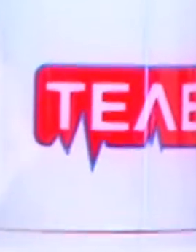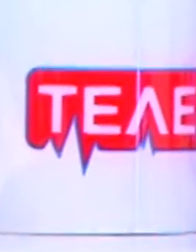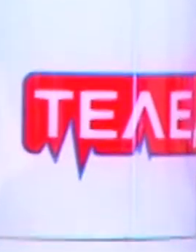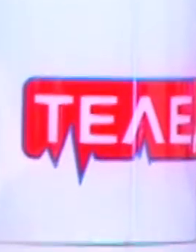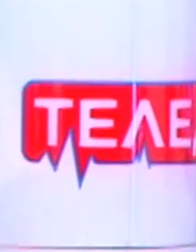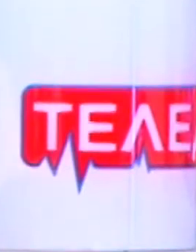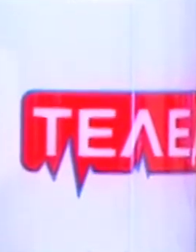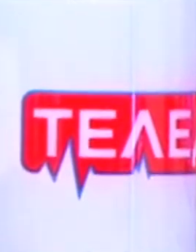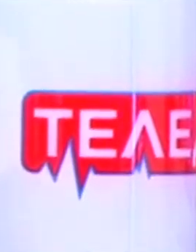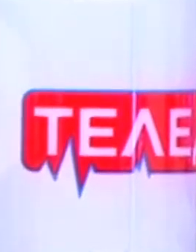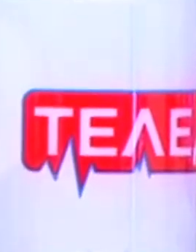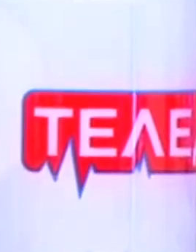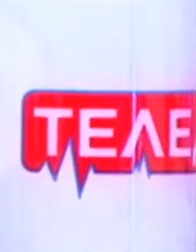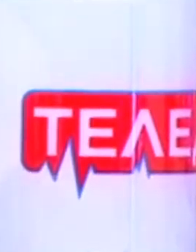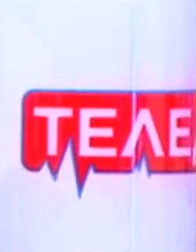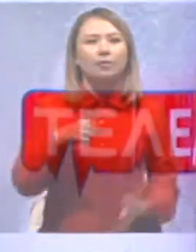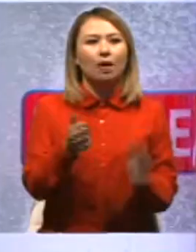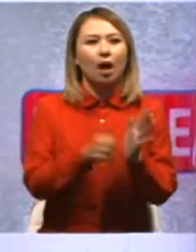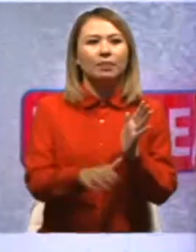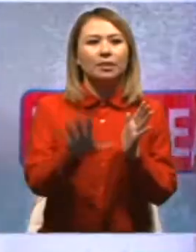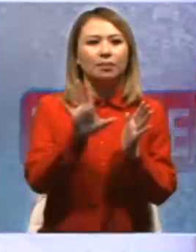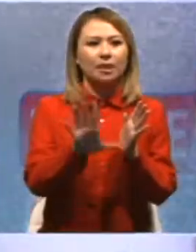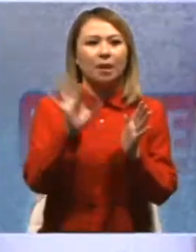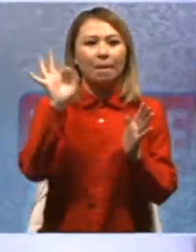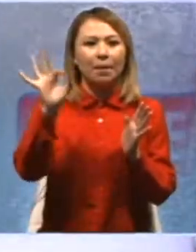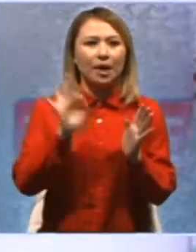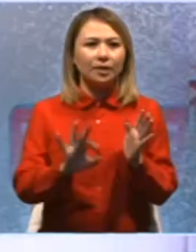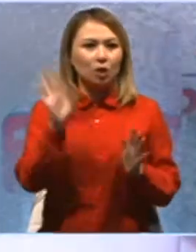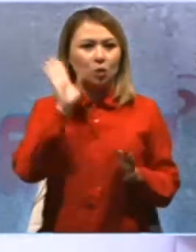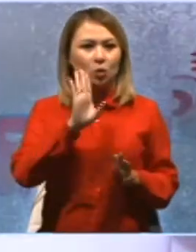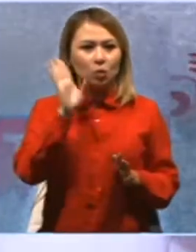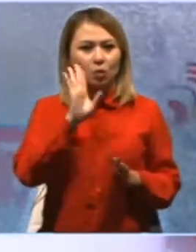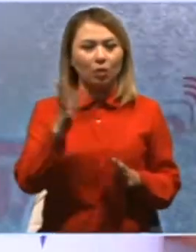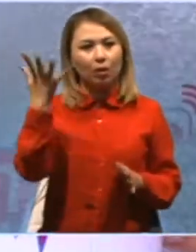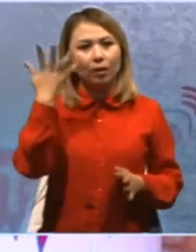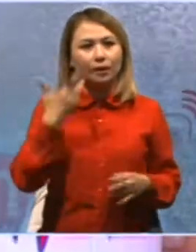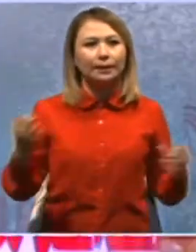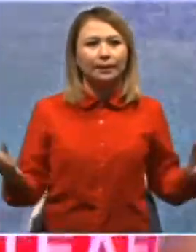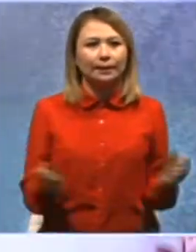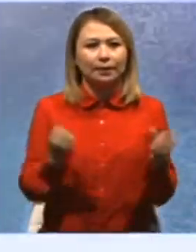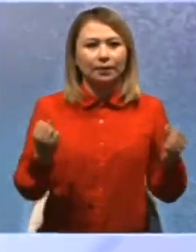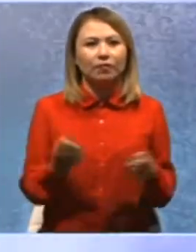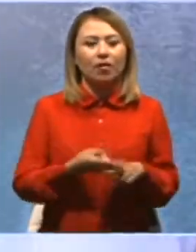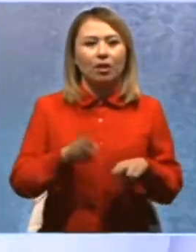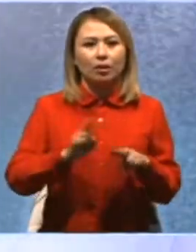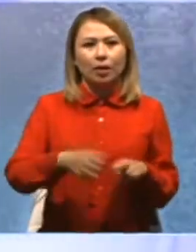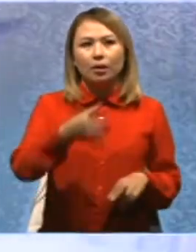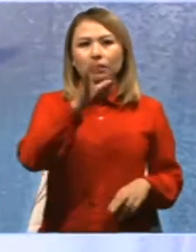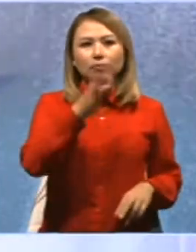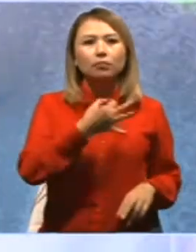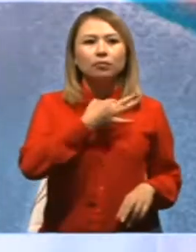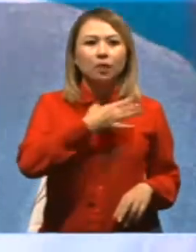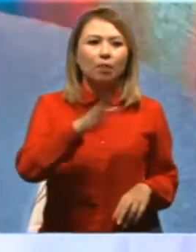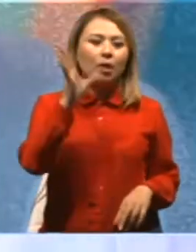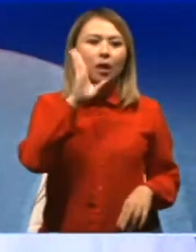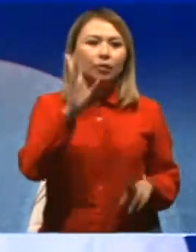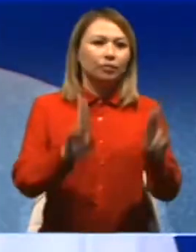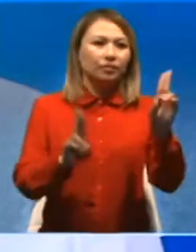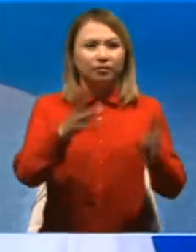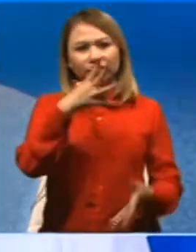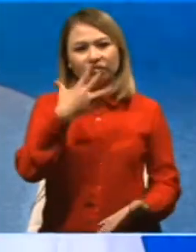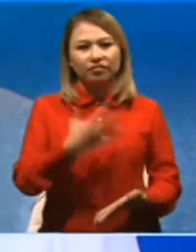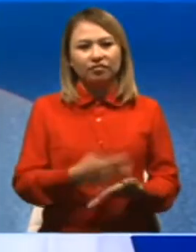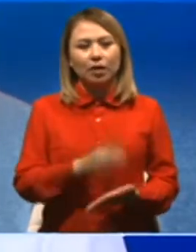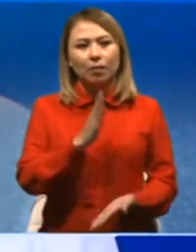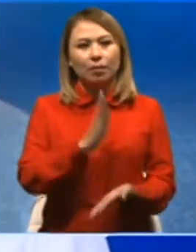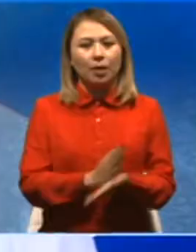Адам ағзасының 65% судан тұрады дейді. Жаздың ыстық кезі, біз әрине шөл дейміз, бірақ су ішудің де өз тәртібі бар.